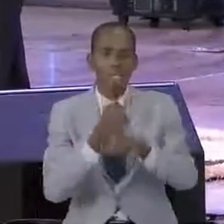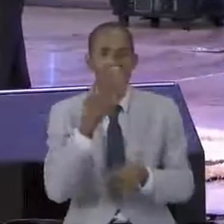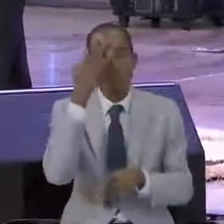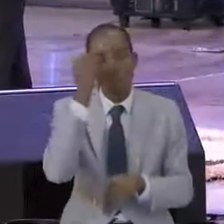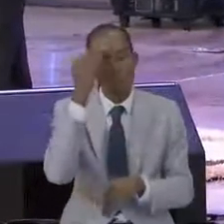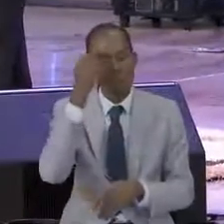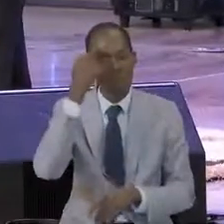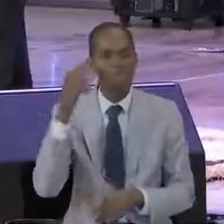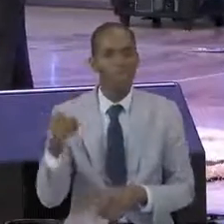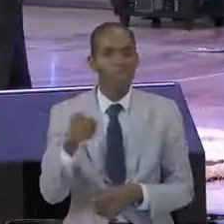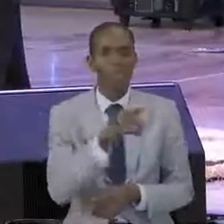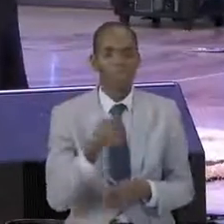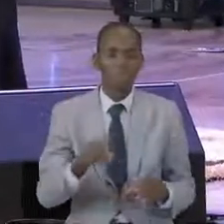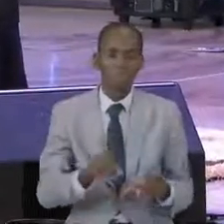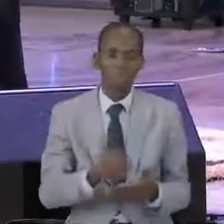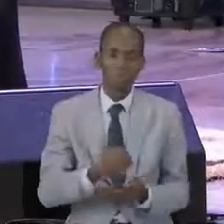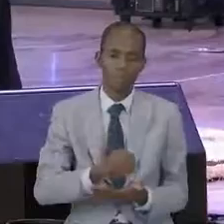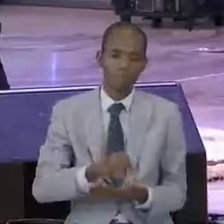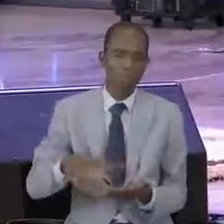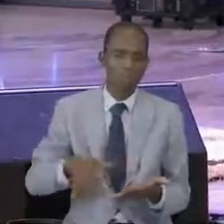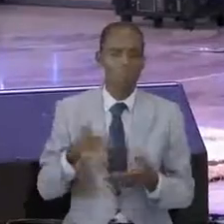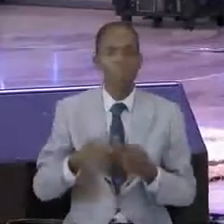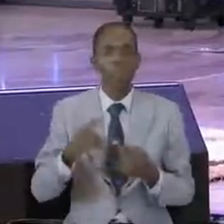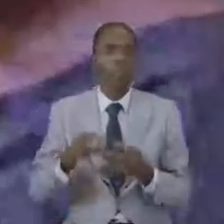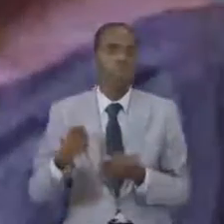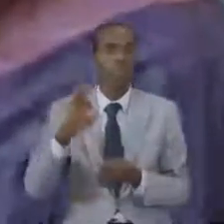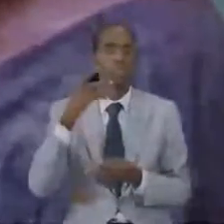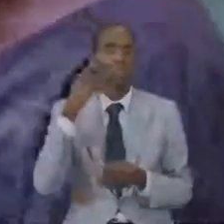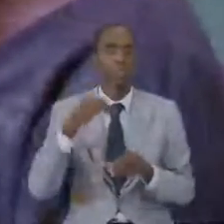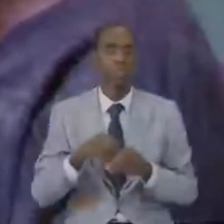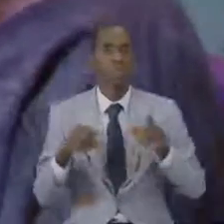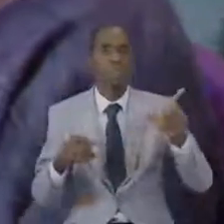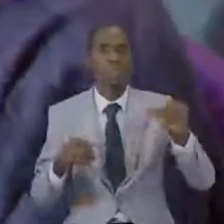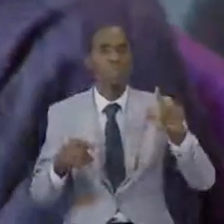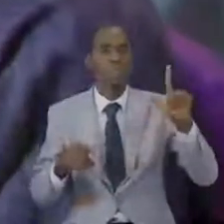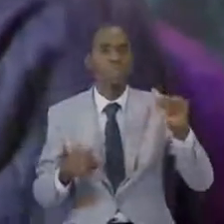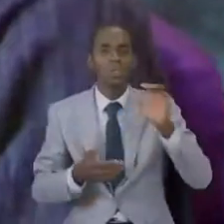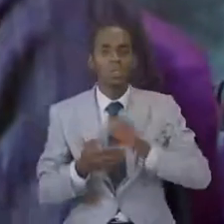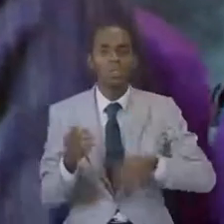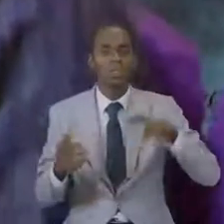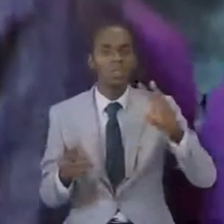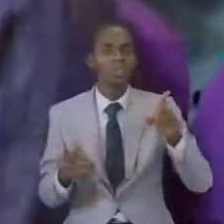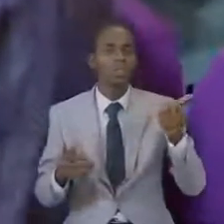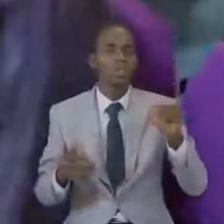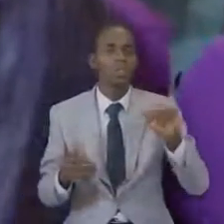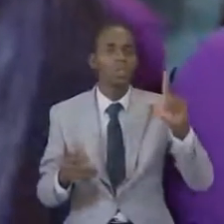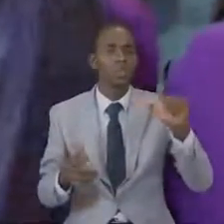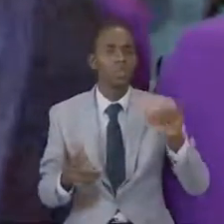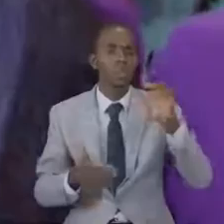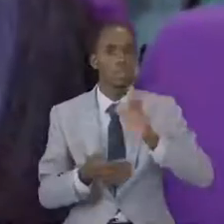qu'elle s'aime selon l'esprit revenons dans Gala chapitre 6 verset 7